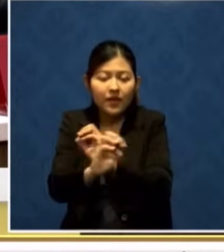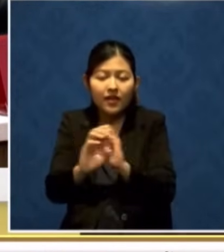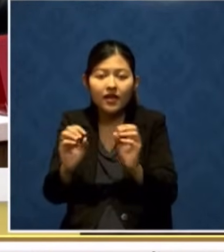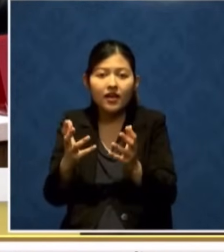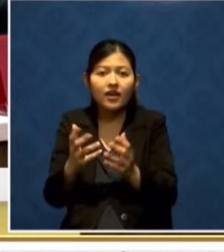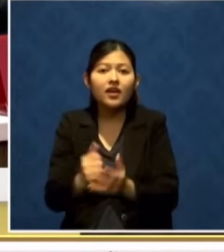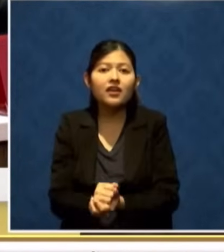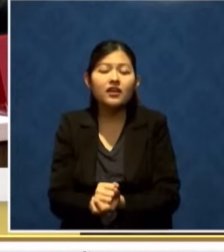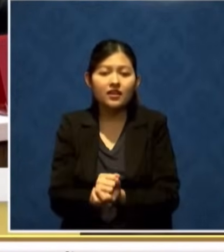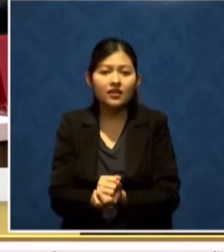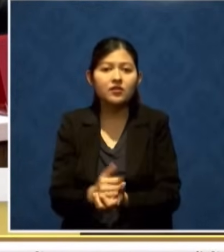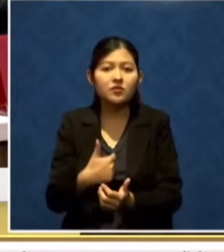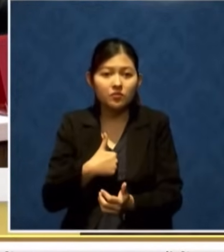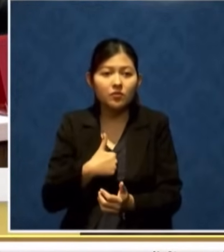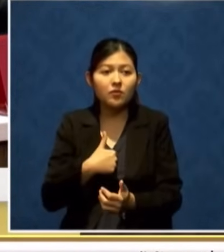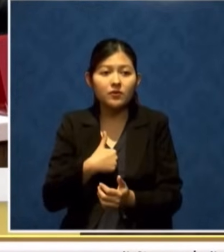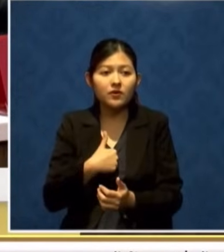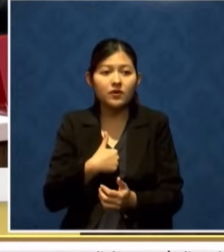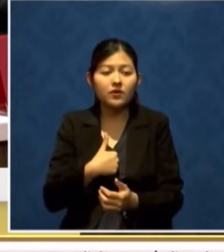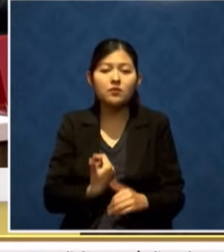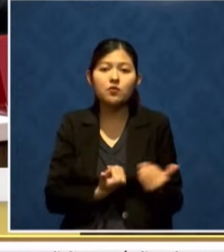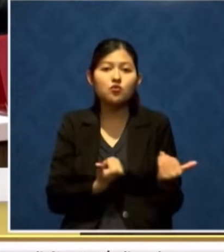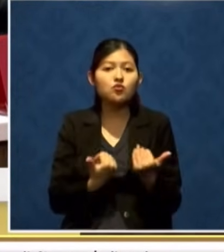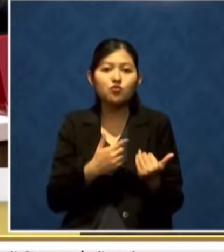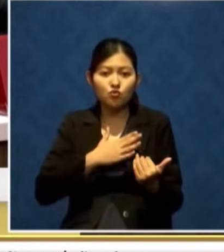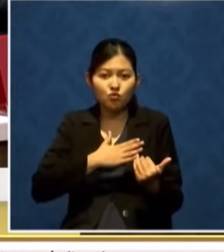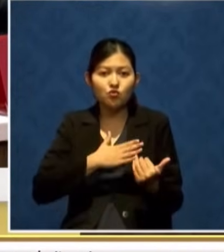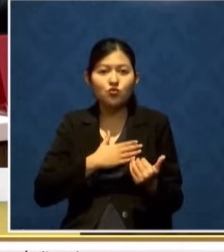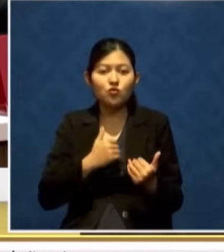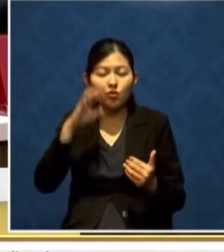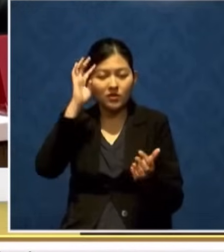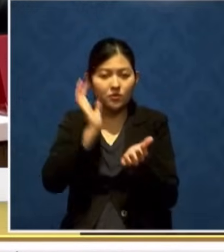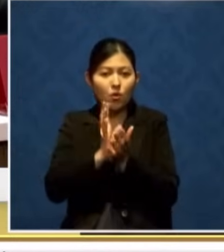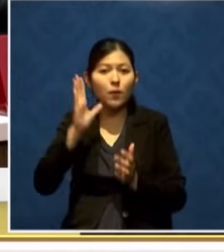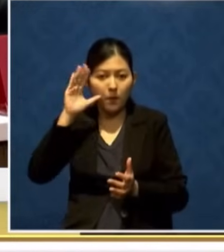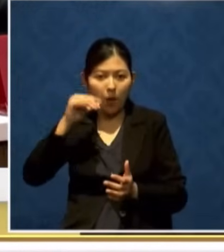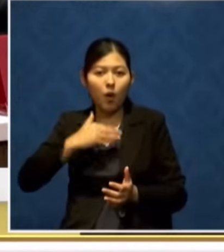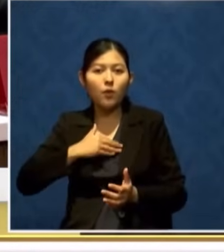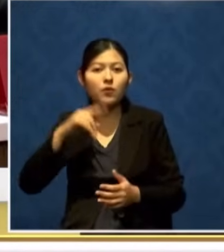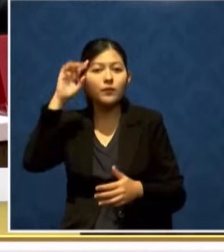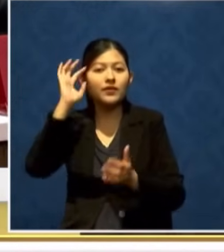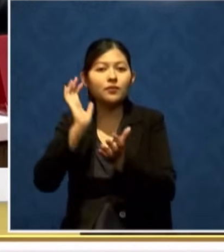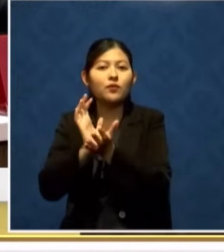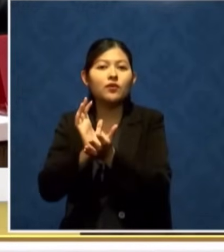ผมก็เลือกเนื้อเชื้อไขลูกตำรวจนะครับพ่อผมเป็นพลตำรวจ